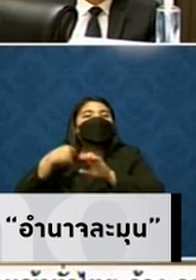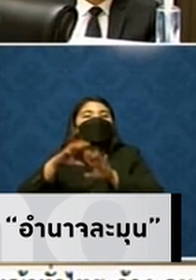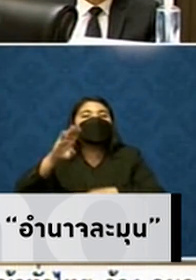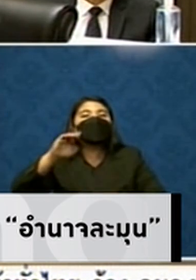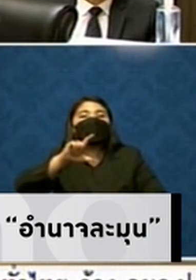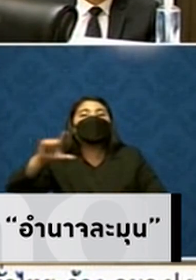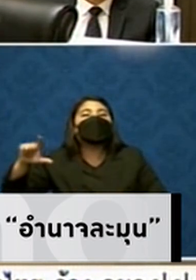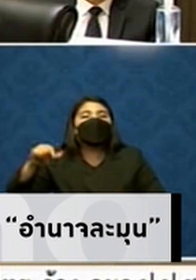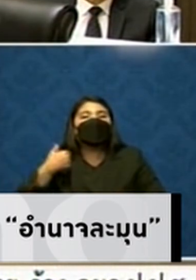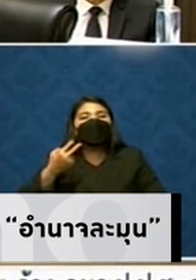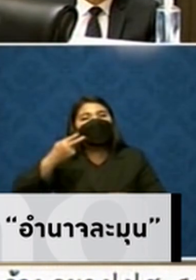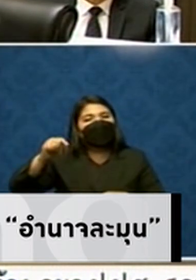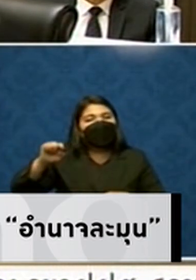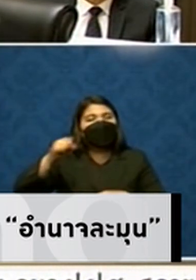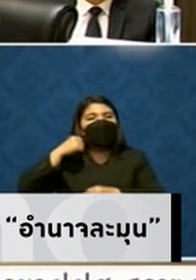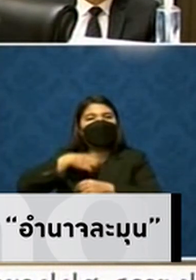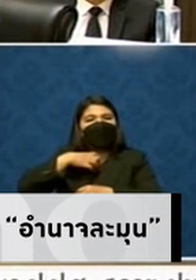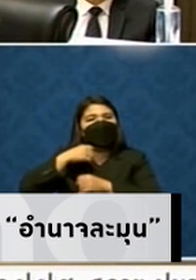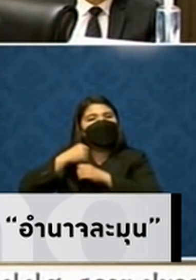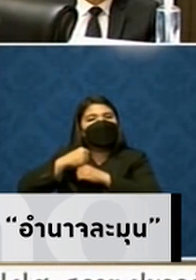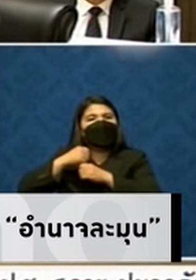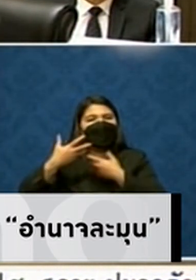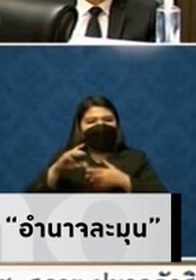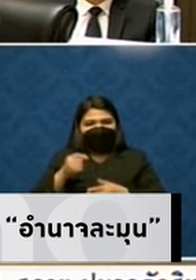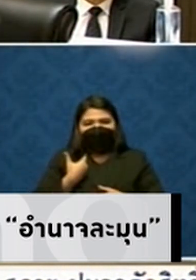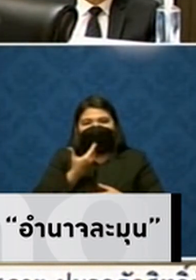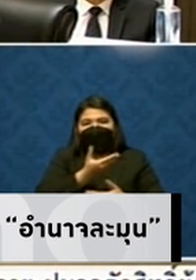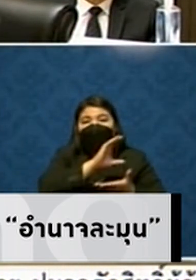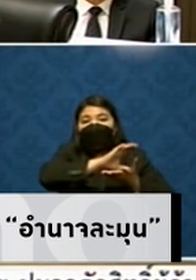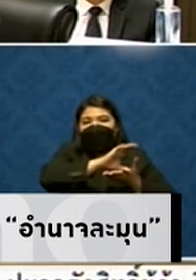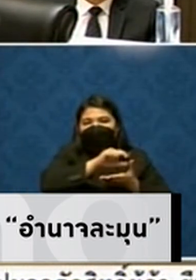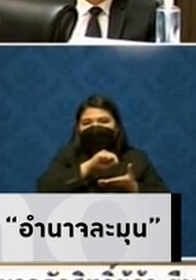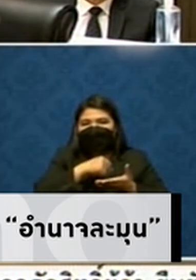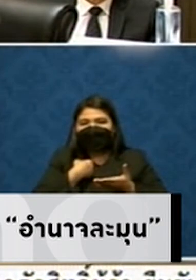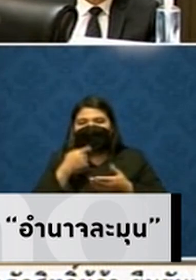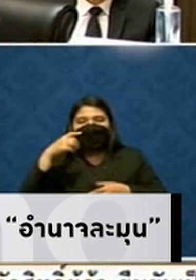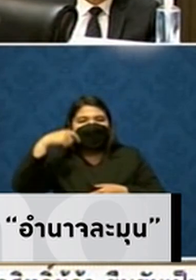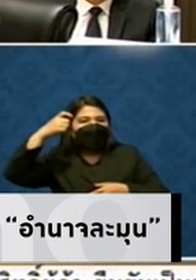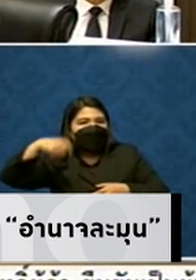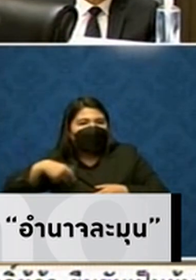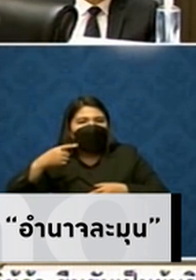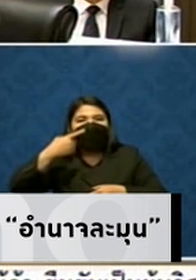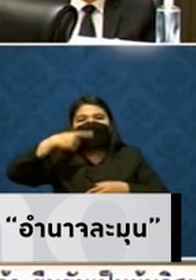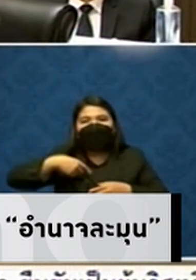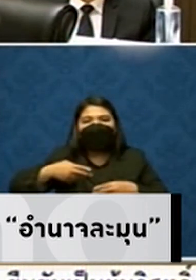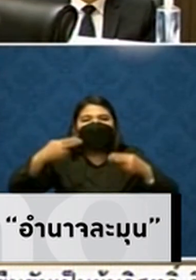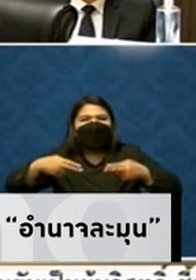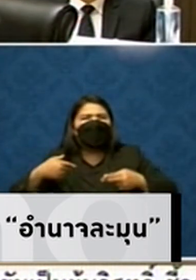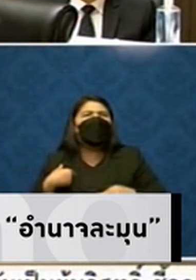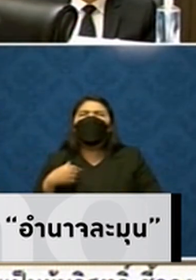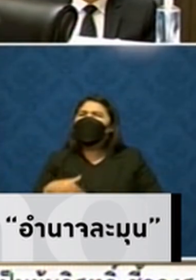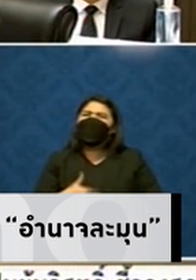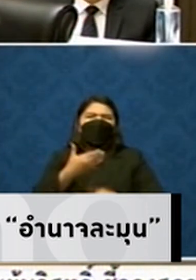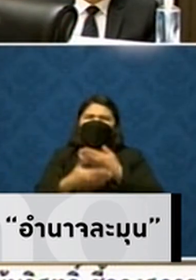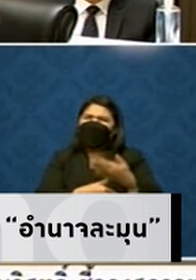จากนโยบายนอกเข้าในนะฮะซึ่งเศรษฐกิจสร้างสรรค์จะเป็นเครื่องจักรในการเปิดตัวเครื่องจักรใหม่ๆตัวใหม่ๆในทางเศรษฐกิ